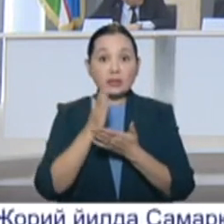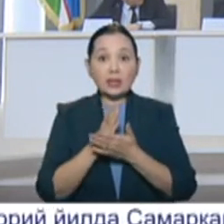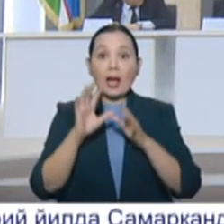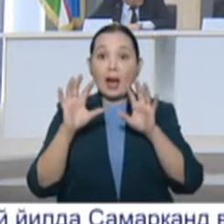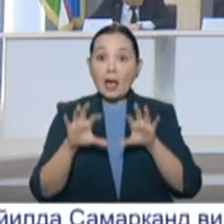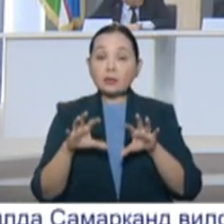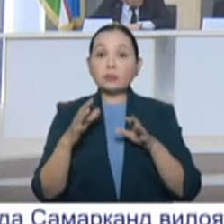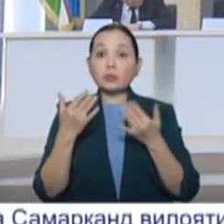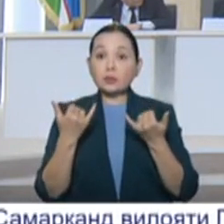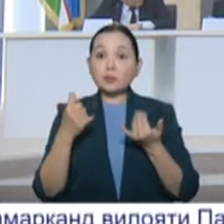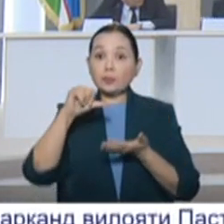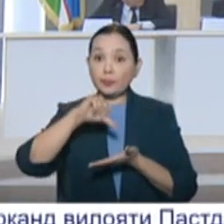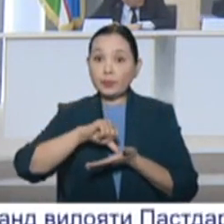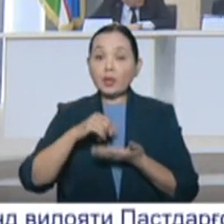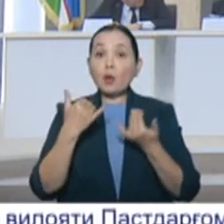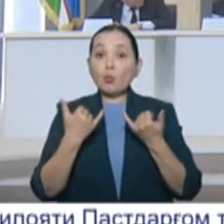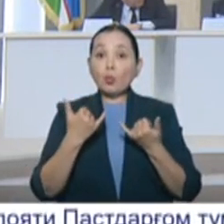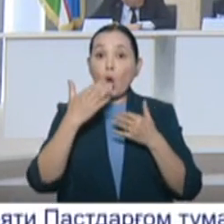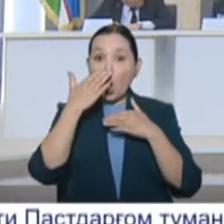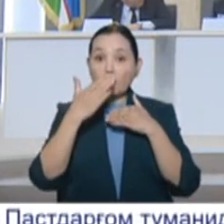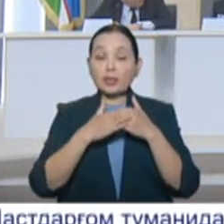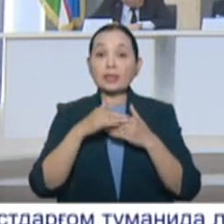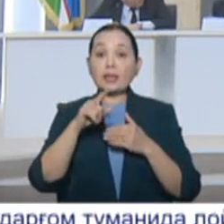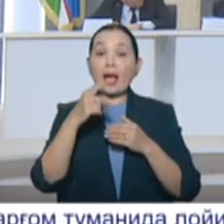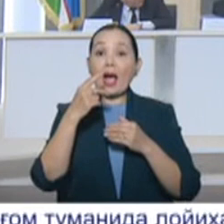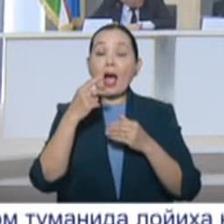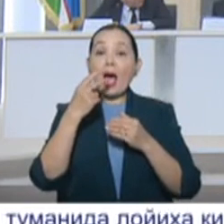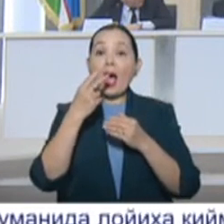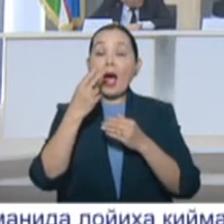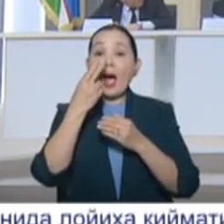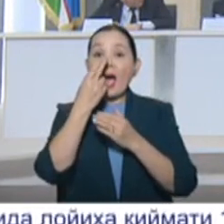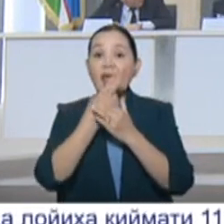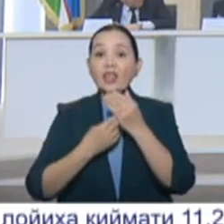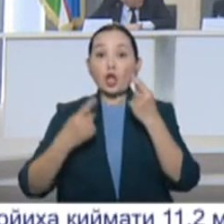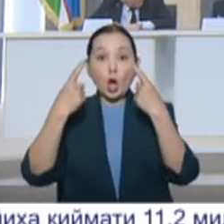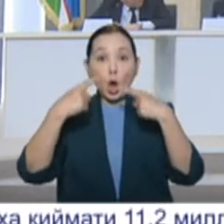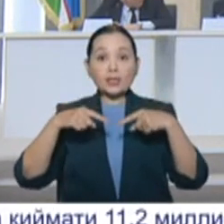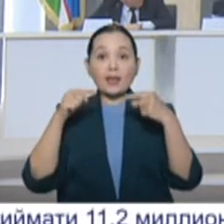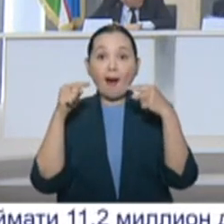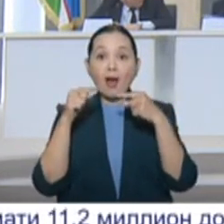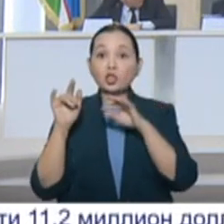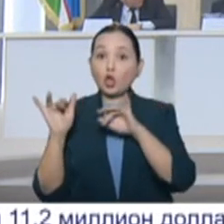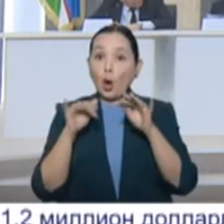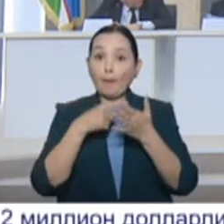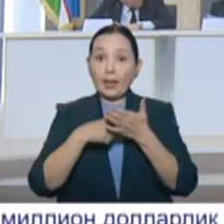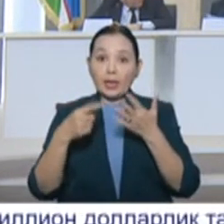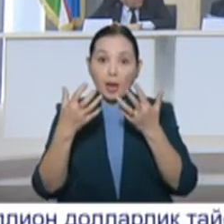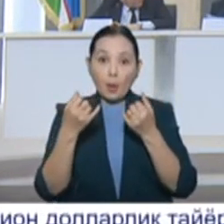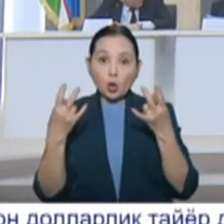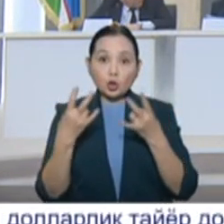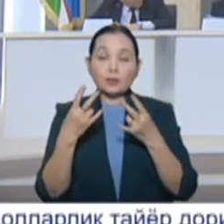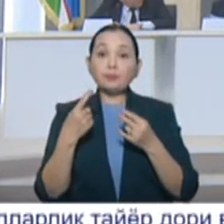raisini. Bizning oldimizda inqirozga qarshi chora tadbirlarini belgilab olishimiz kerak. Bugungi kunda